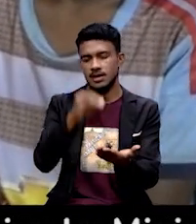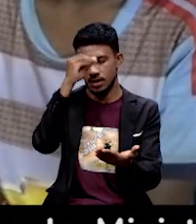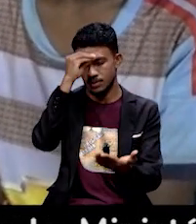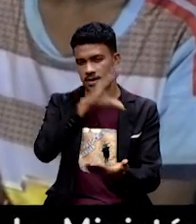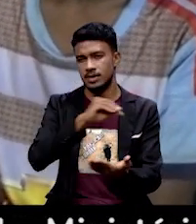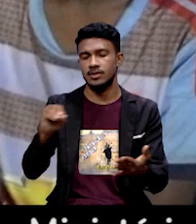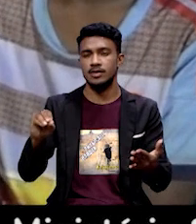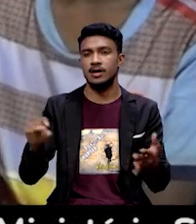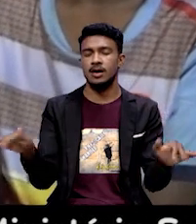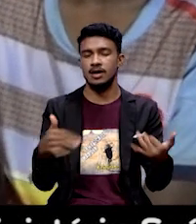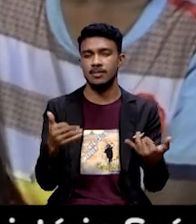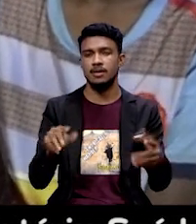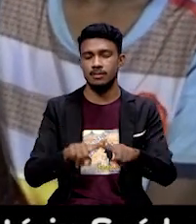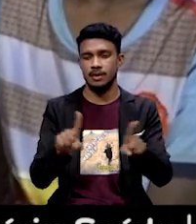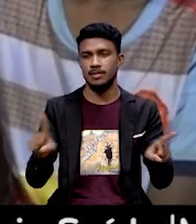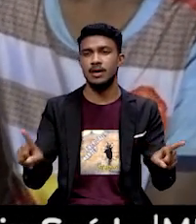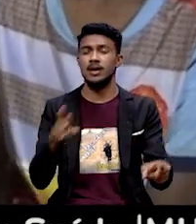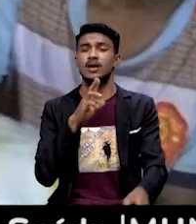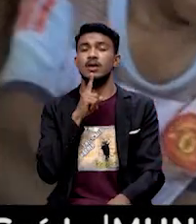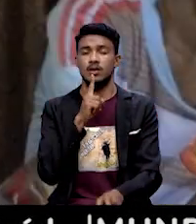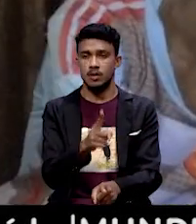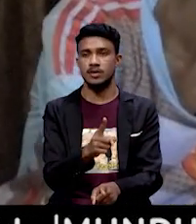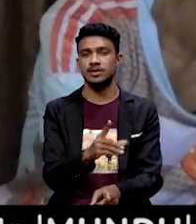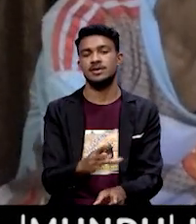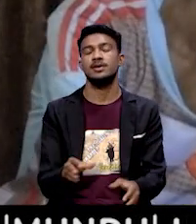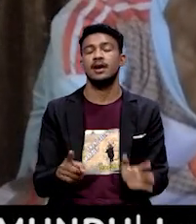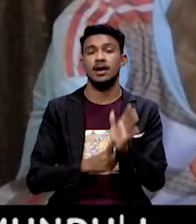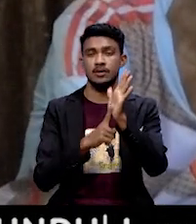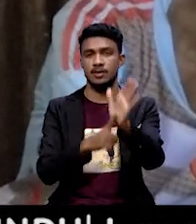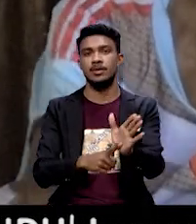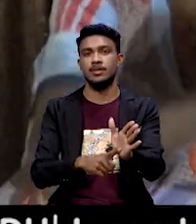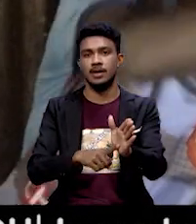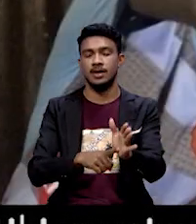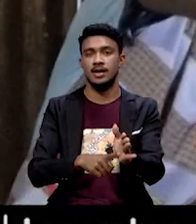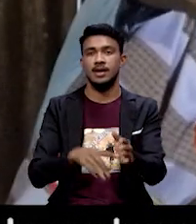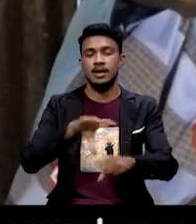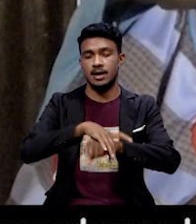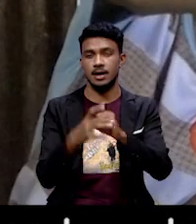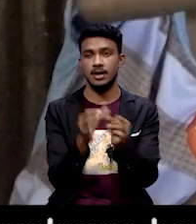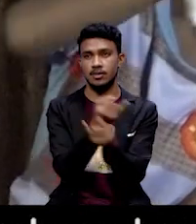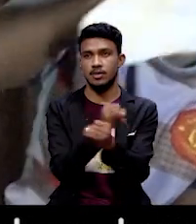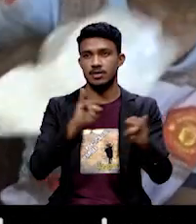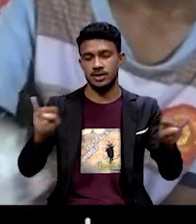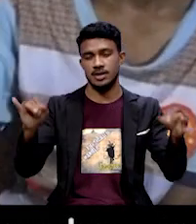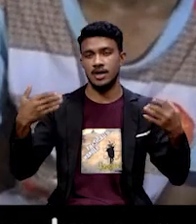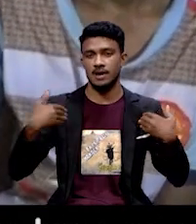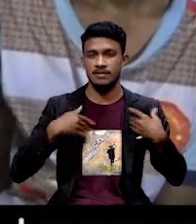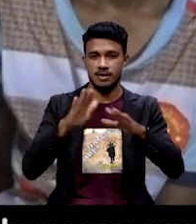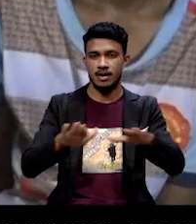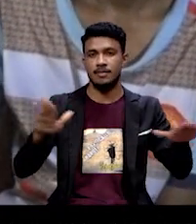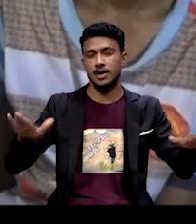Halimar. Mai be realidade a tudo katak. Ia rai ukun rasik ang ne. Se ia la barik